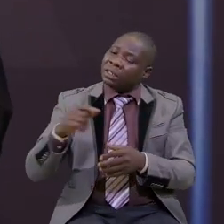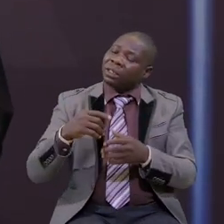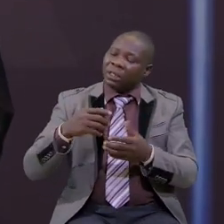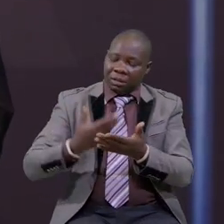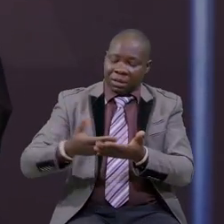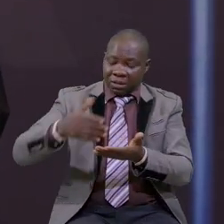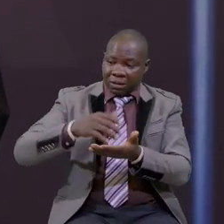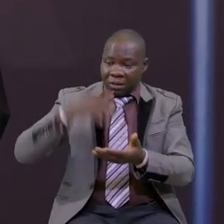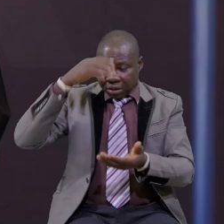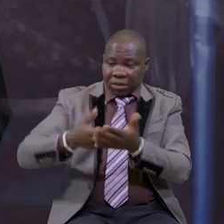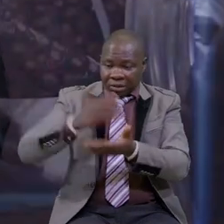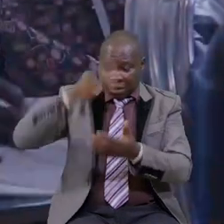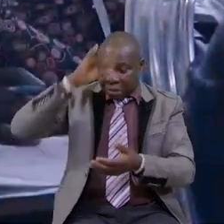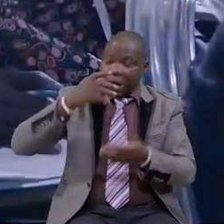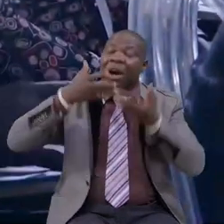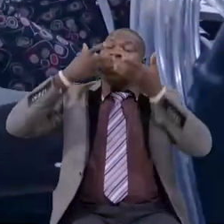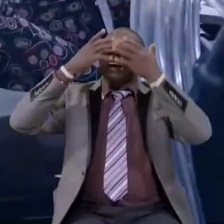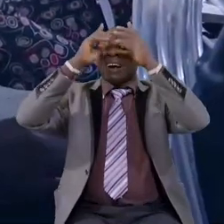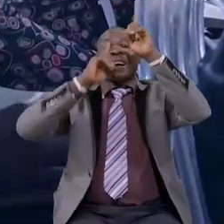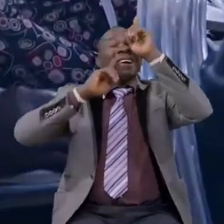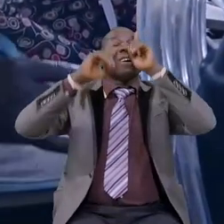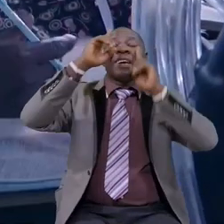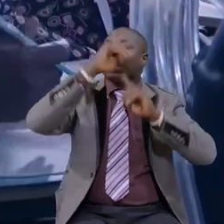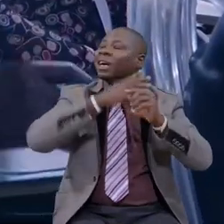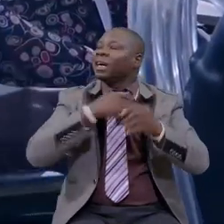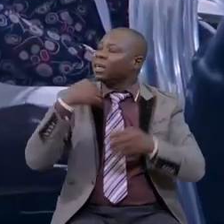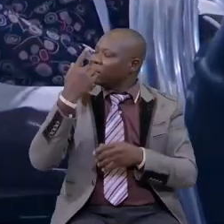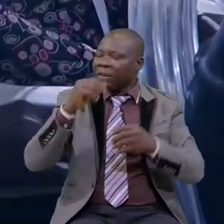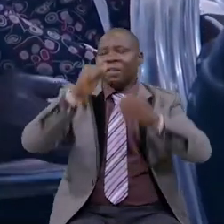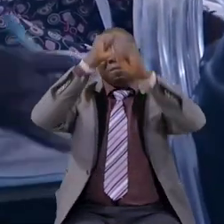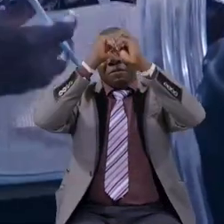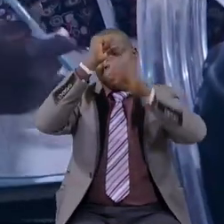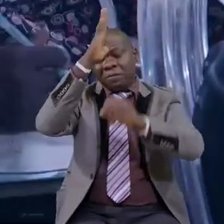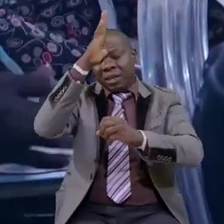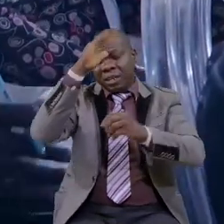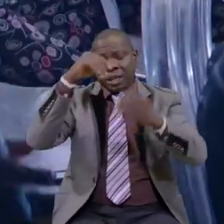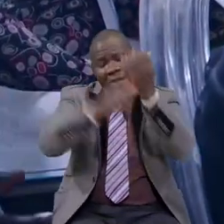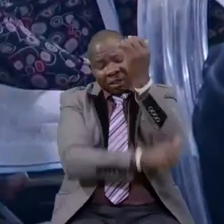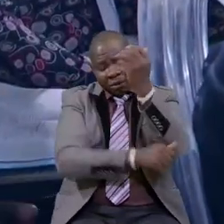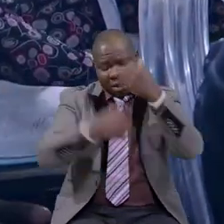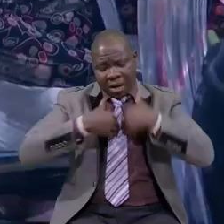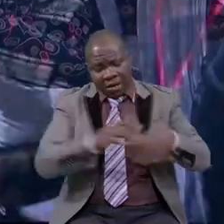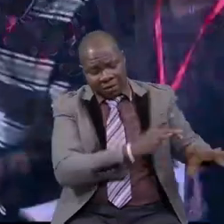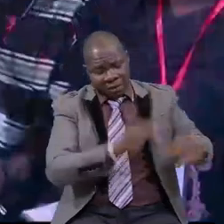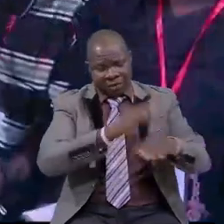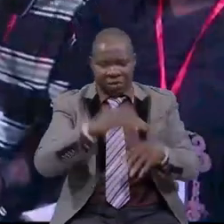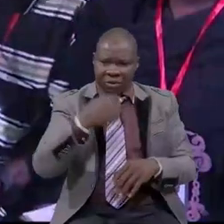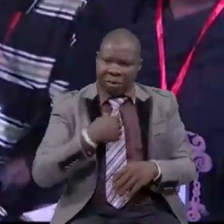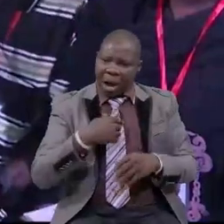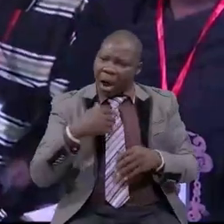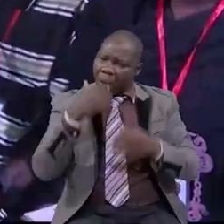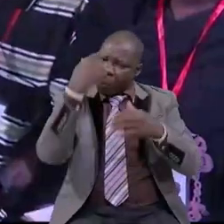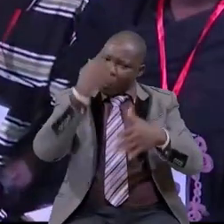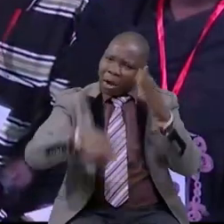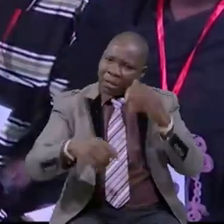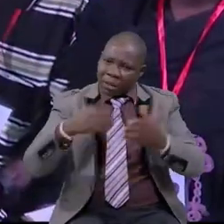Père Abraham, aie pitié de moi. Pourquoi? Riche? Comment est-ce qu'on peut savoir